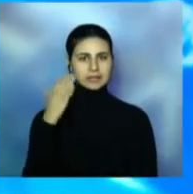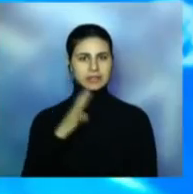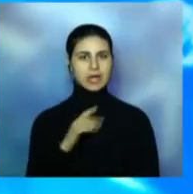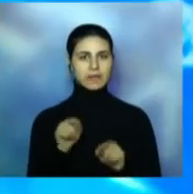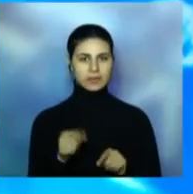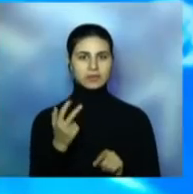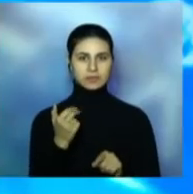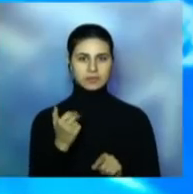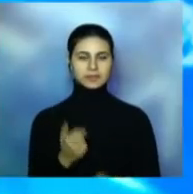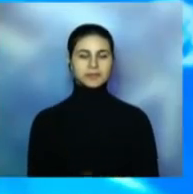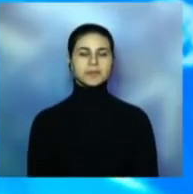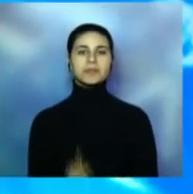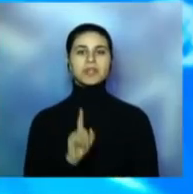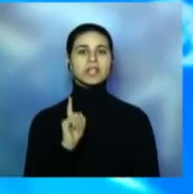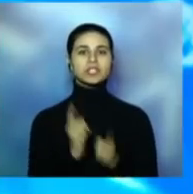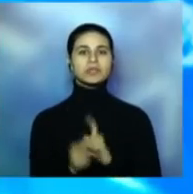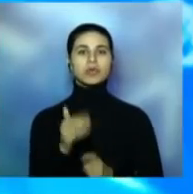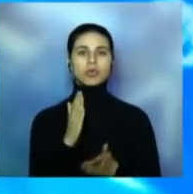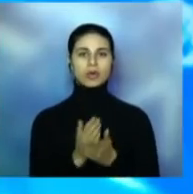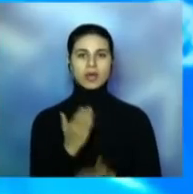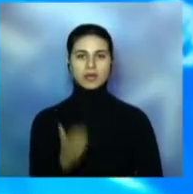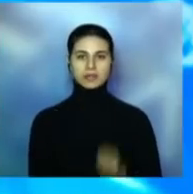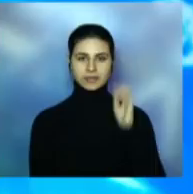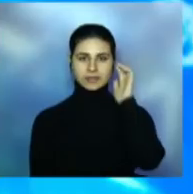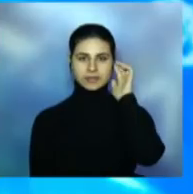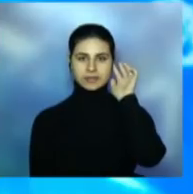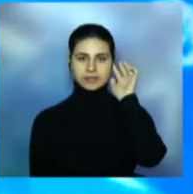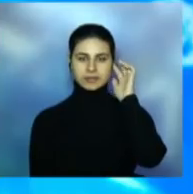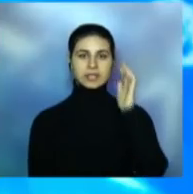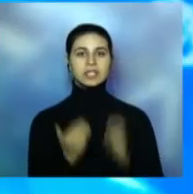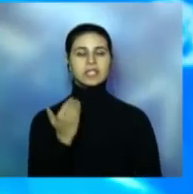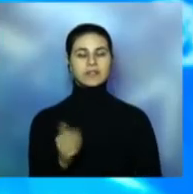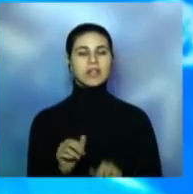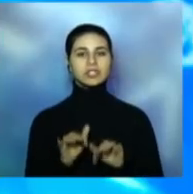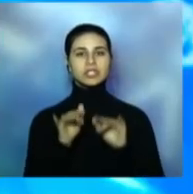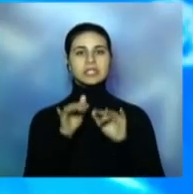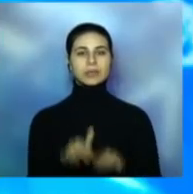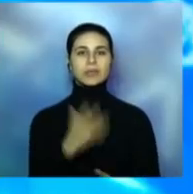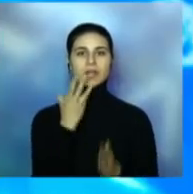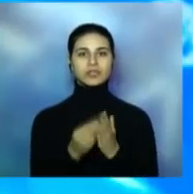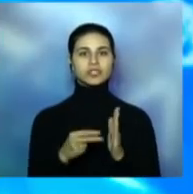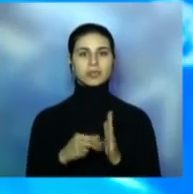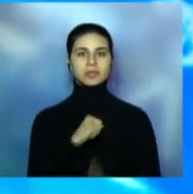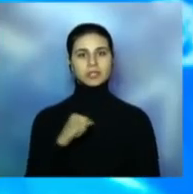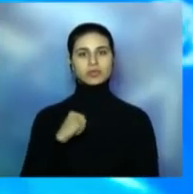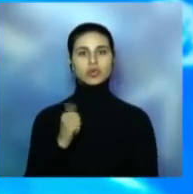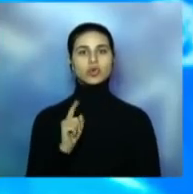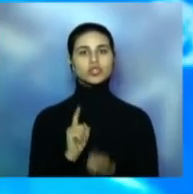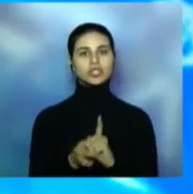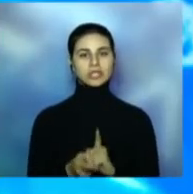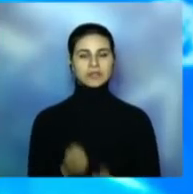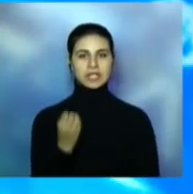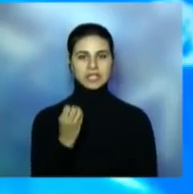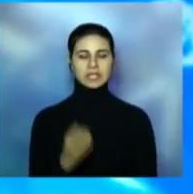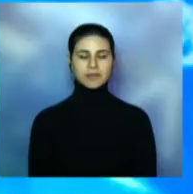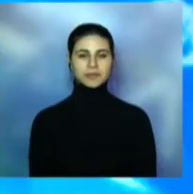დაახლოებით ჩვენთან? თეა, რა შეიცვალა, როგორ ხართ? თქვენი შესაძლებლობები, თქვენი შეფასება, თვითშეფასება როგორ შეიცვალა